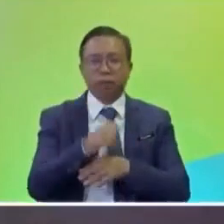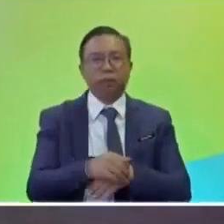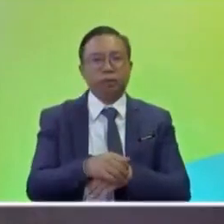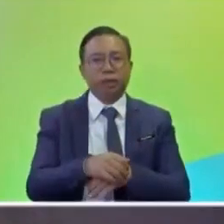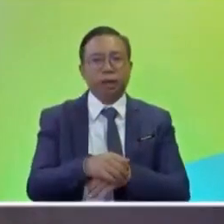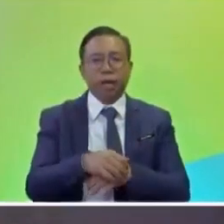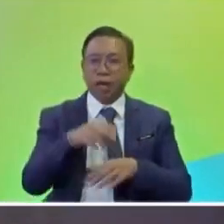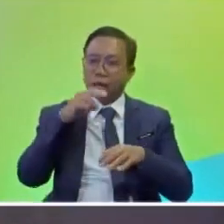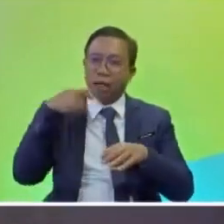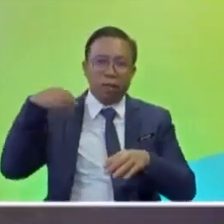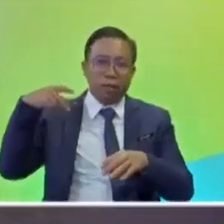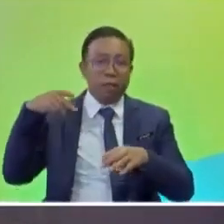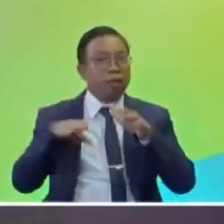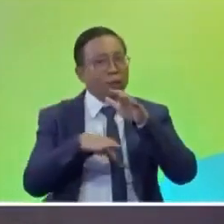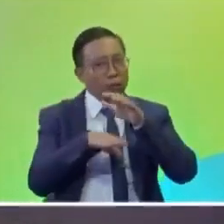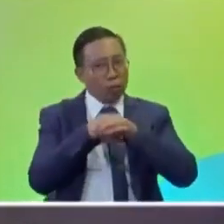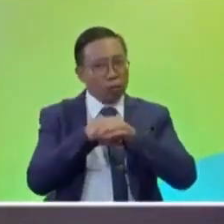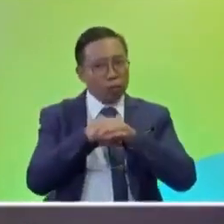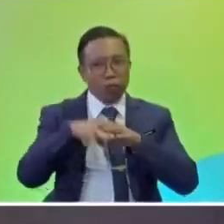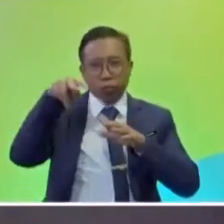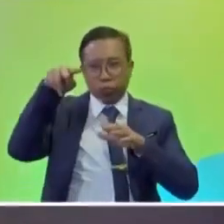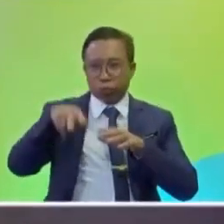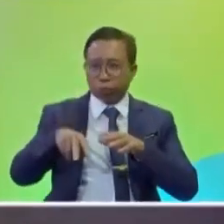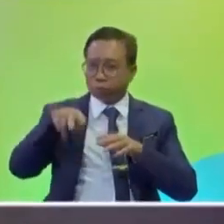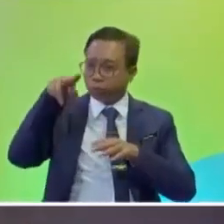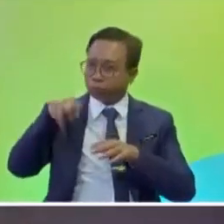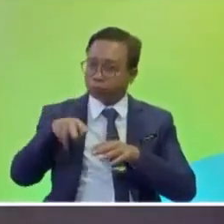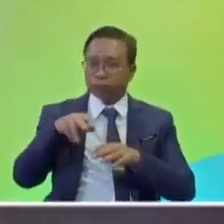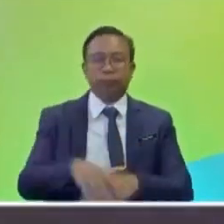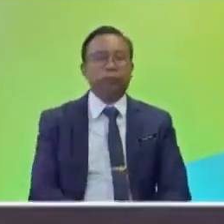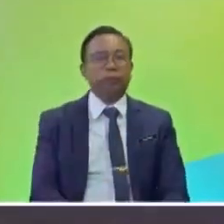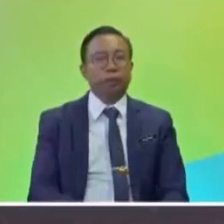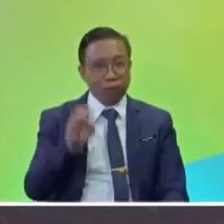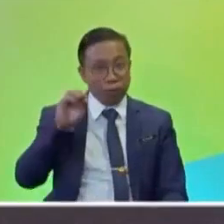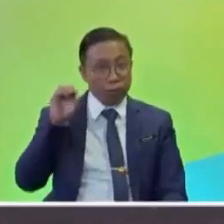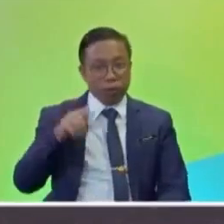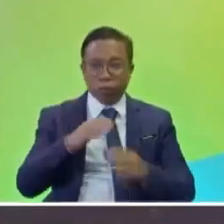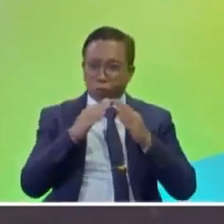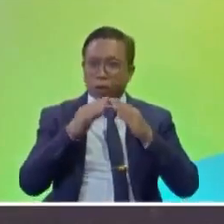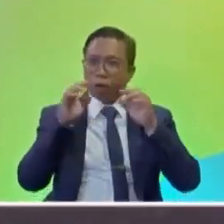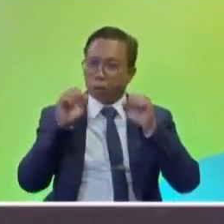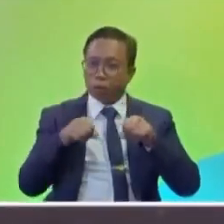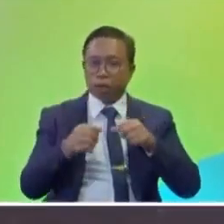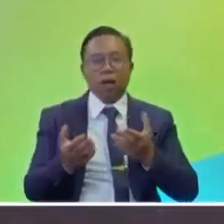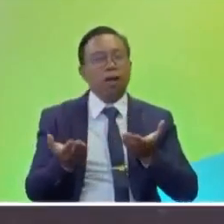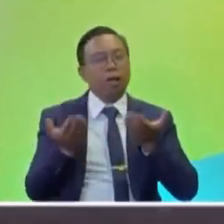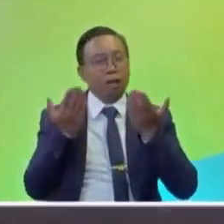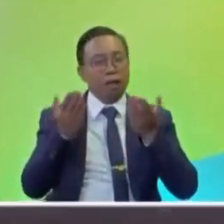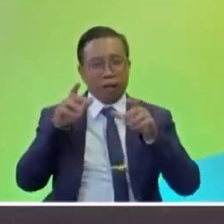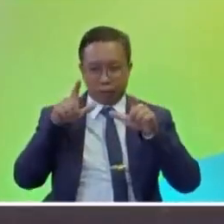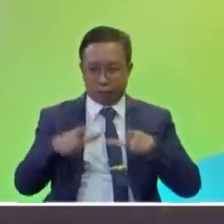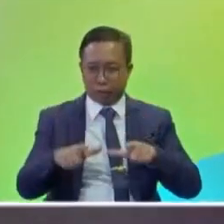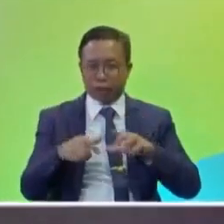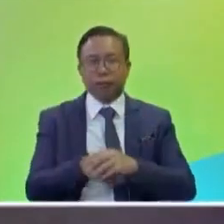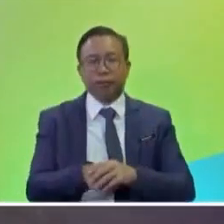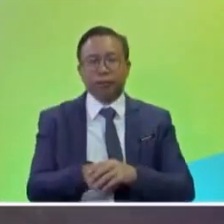Hentak. Dua-dua belah cikgu. Sampai je bunyi. Boleh tak? Murid-murid cikgu kat rumah. Angkat, letak. Angkat,